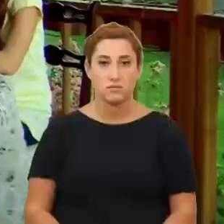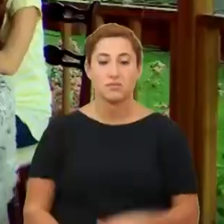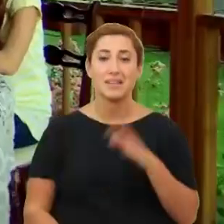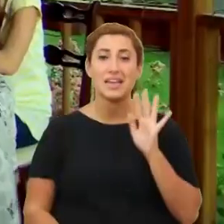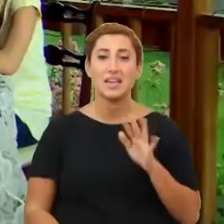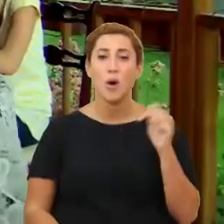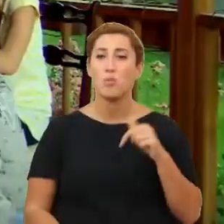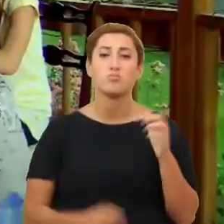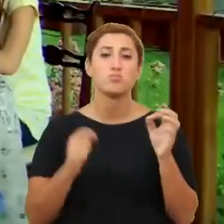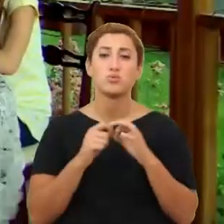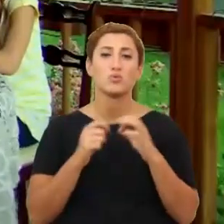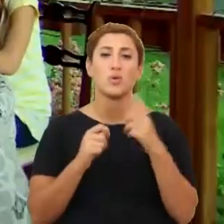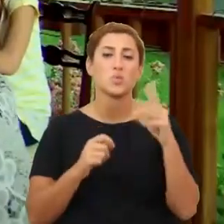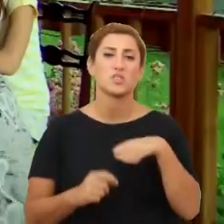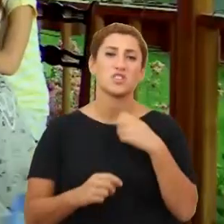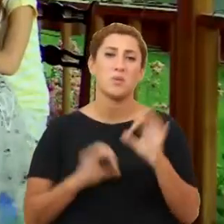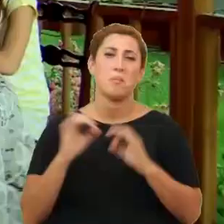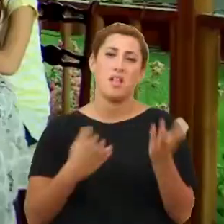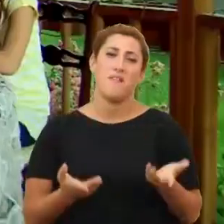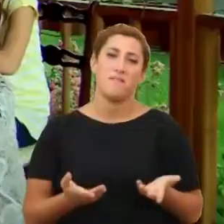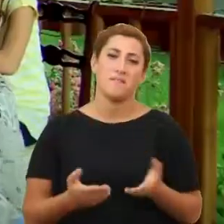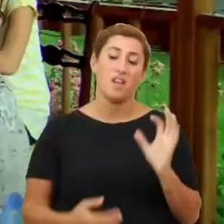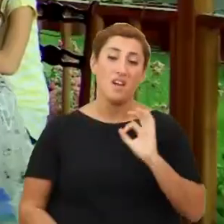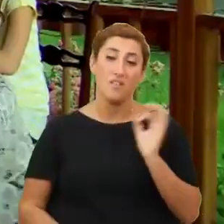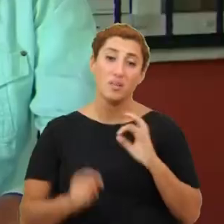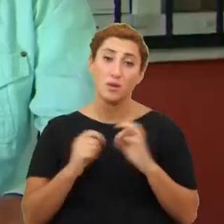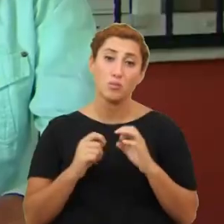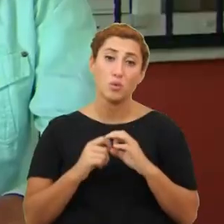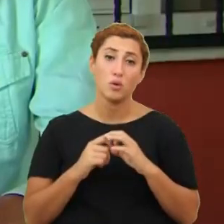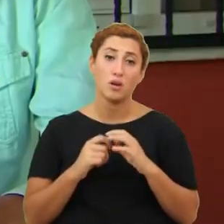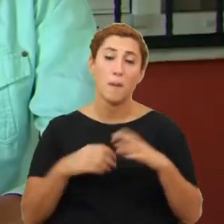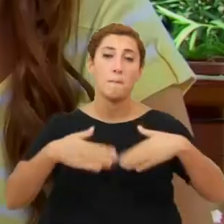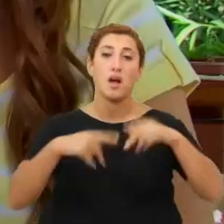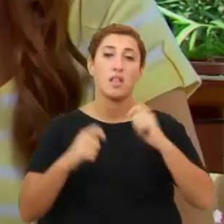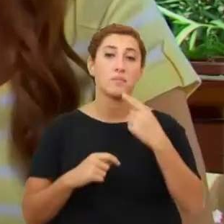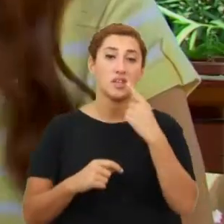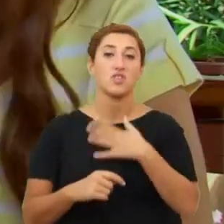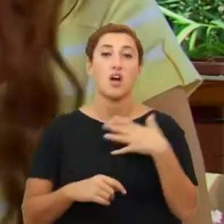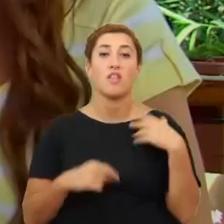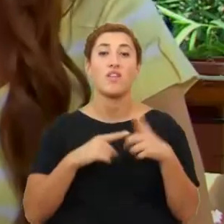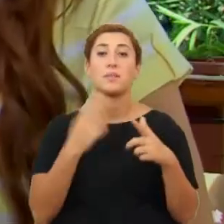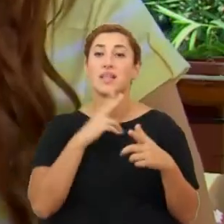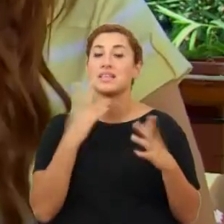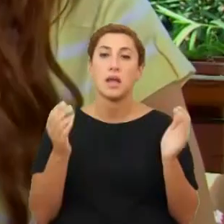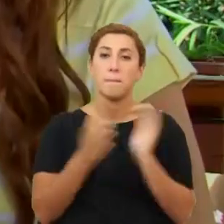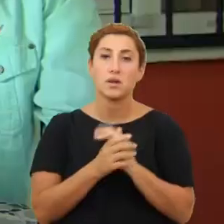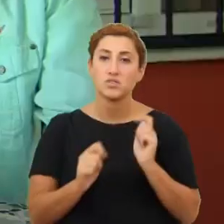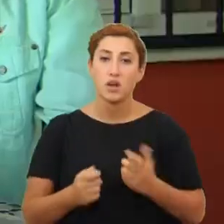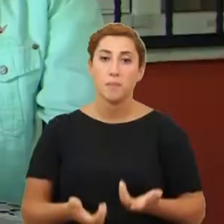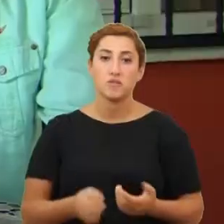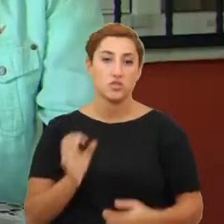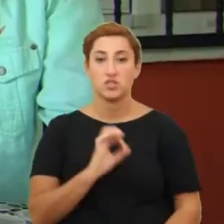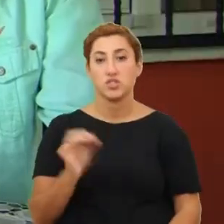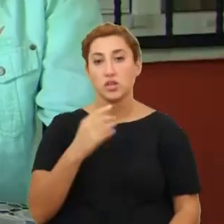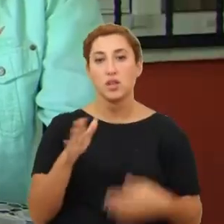Ya Burhan bu plan çok saçma ya. Ya evet Burhan. Barbekü yapacağız deyince annem Fatma teyzeyle niye barışsın ki?